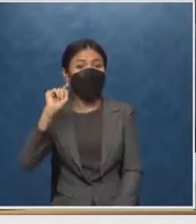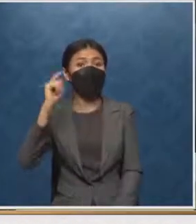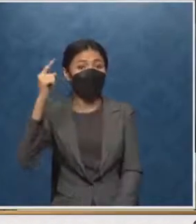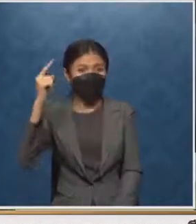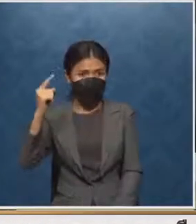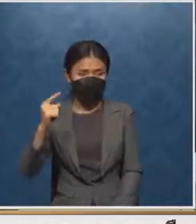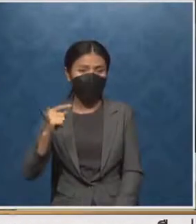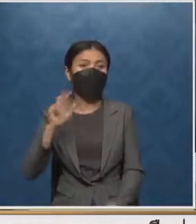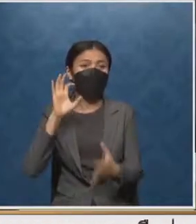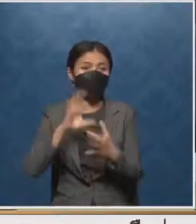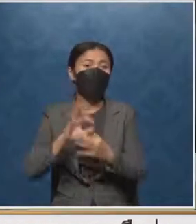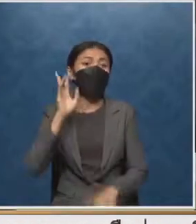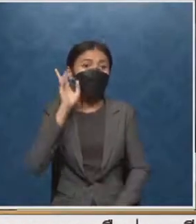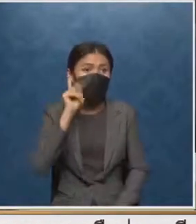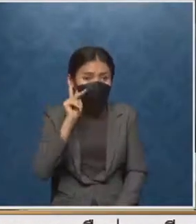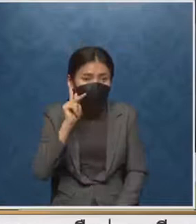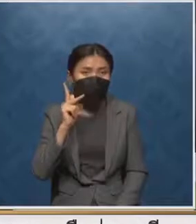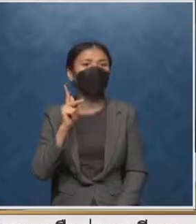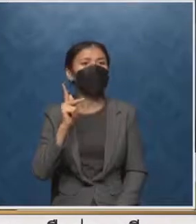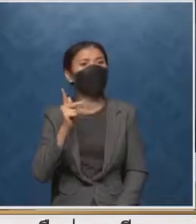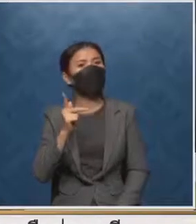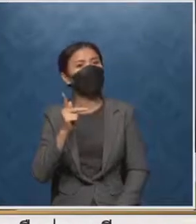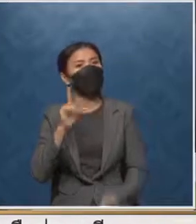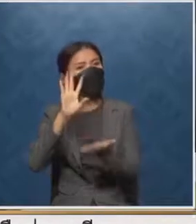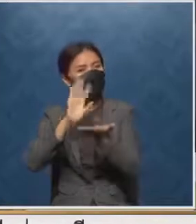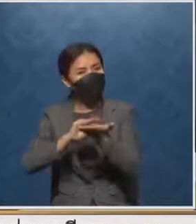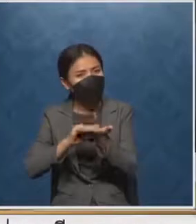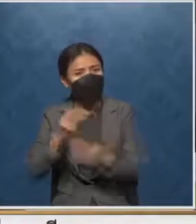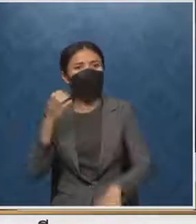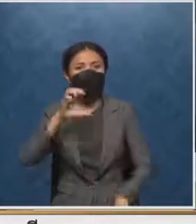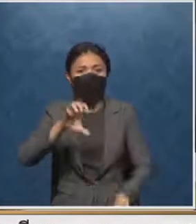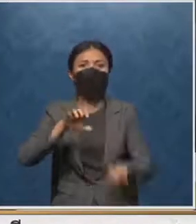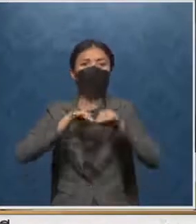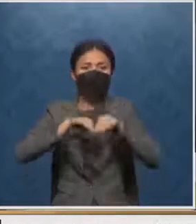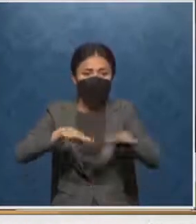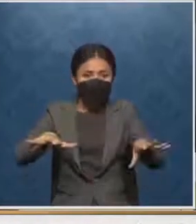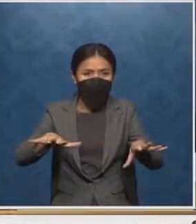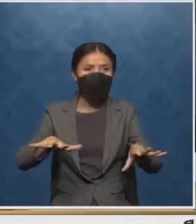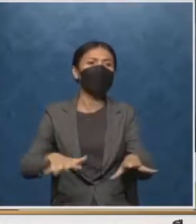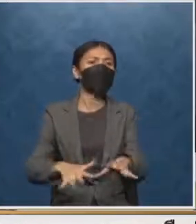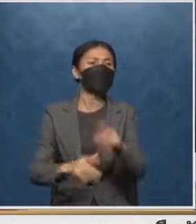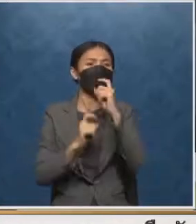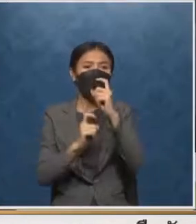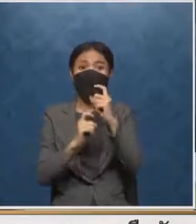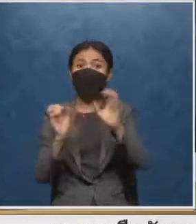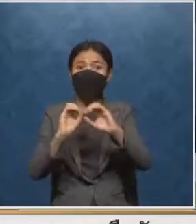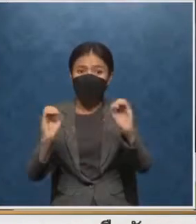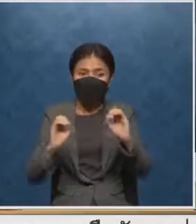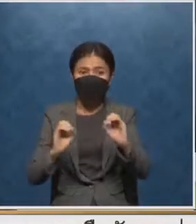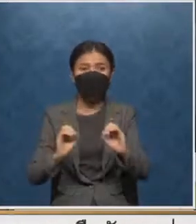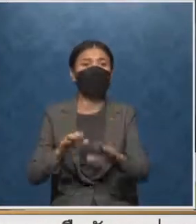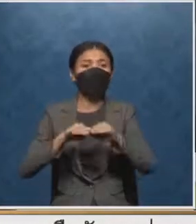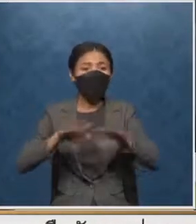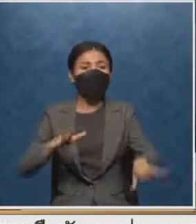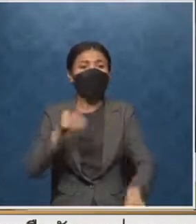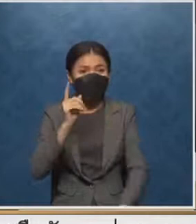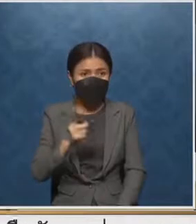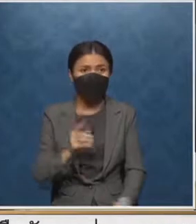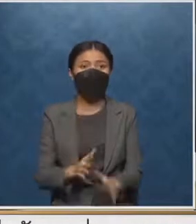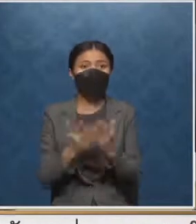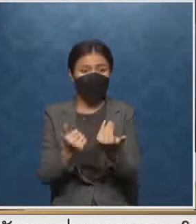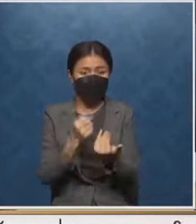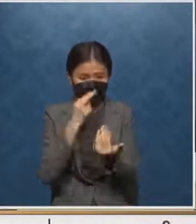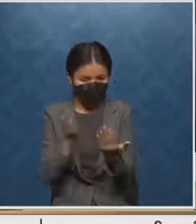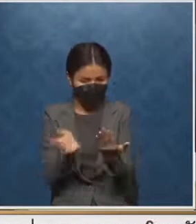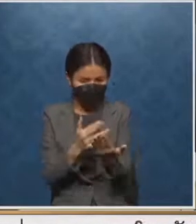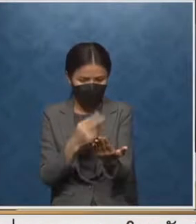ค่อนข้างดีมากนะครับแต่เพียงแต่ว่าเท่าที่ผมดูรายละเอียดในเนื้อหาตัวชี้